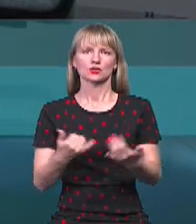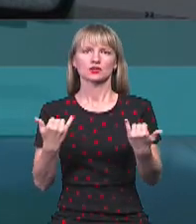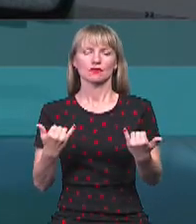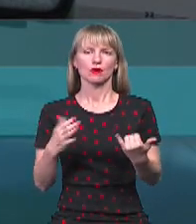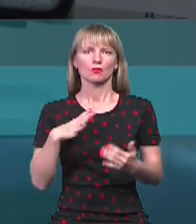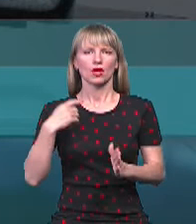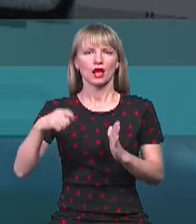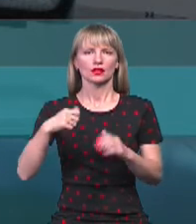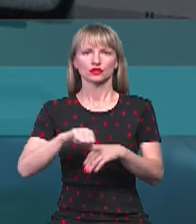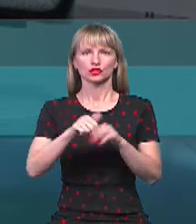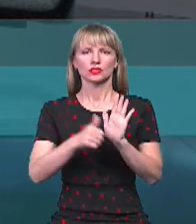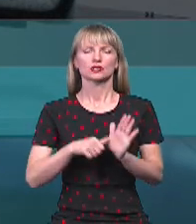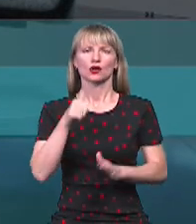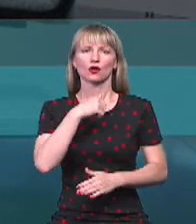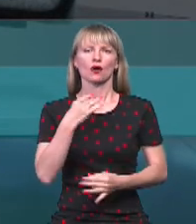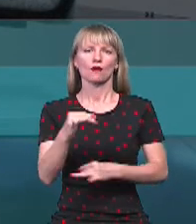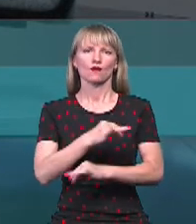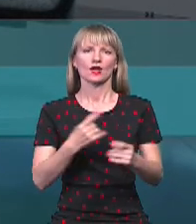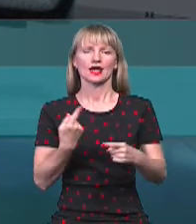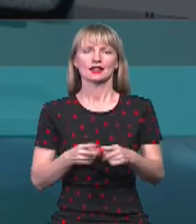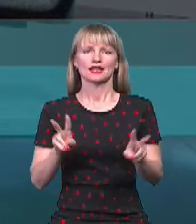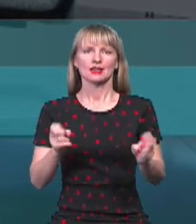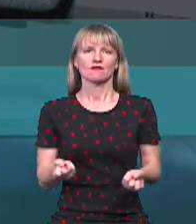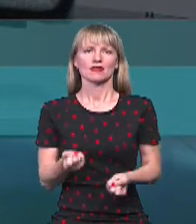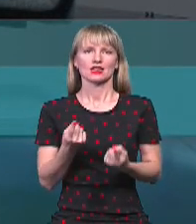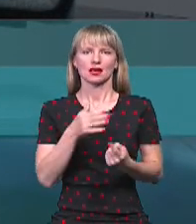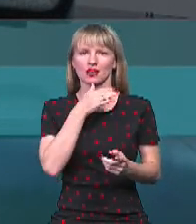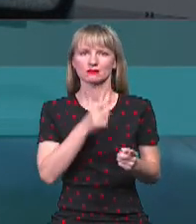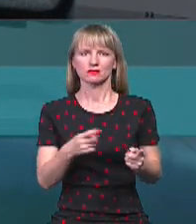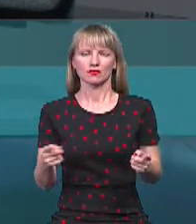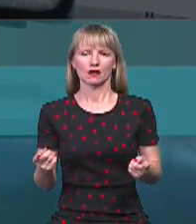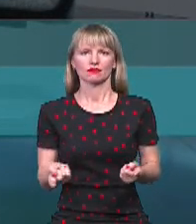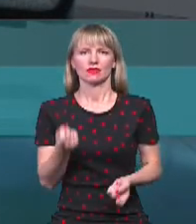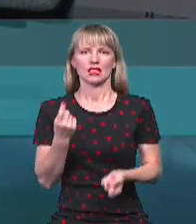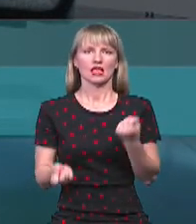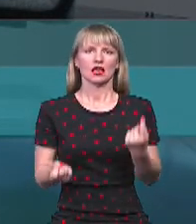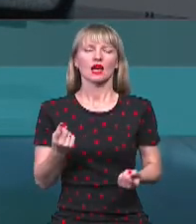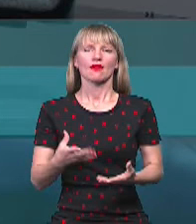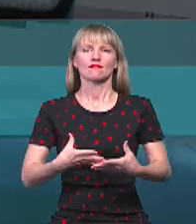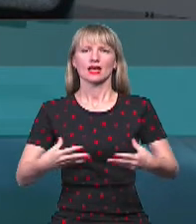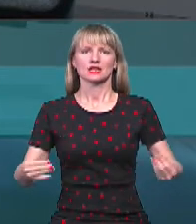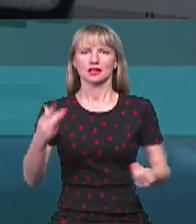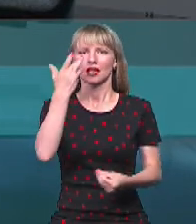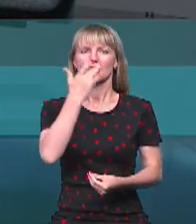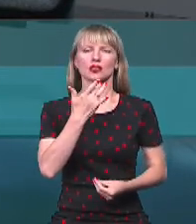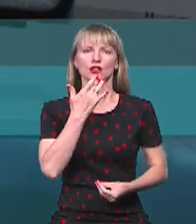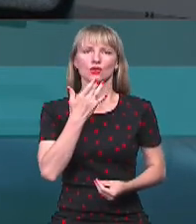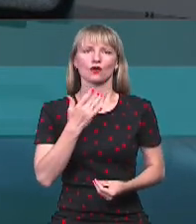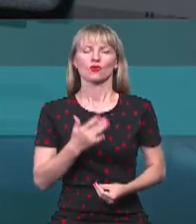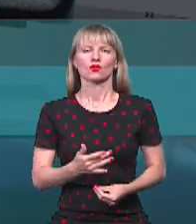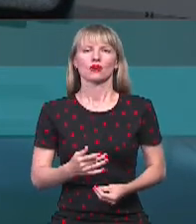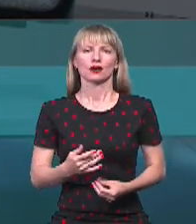кадри 16-го року, говоримо, що ця тема виникає час від часу, вибухає якраз весна-літо.